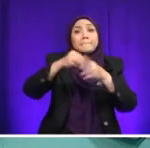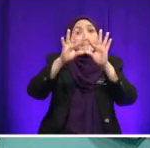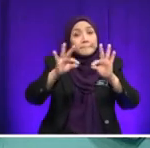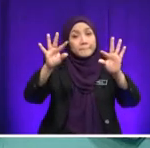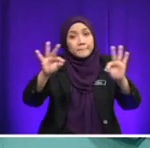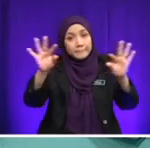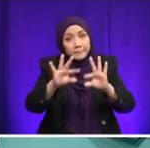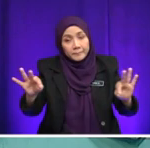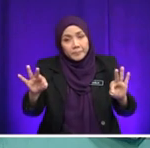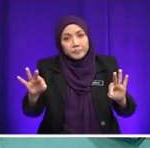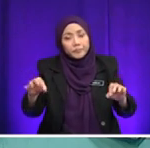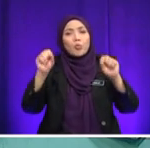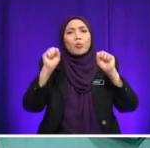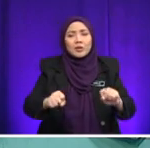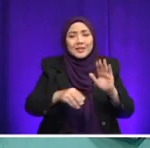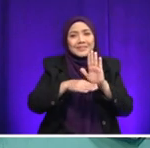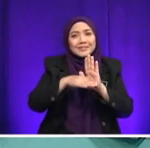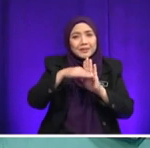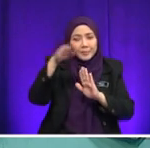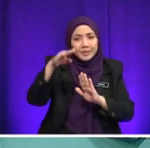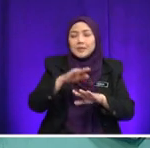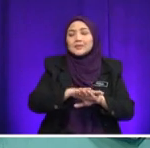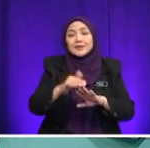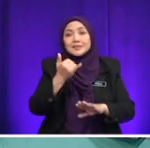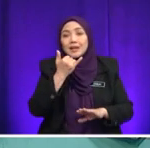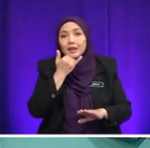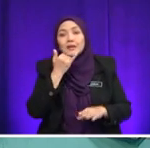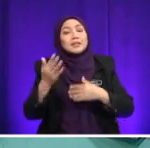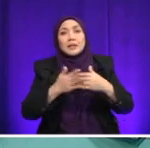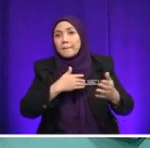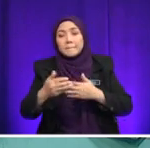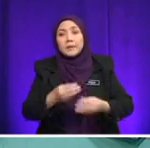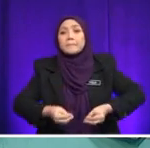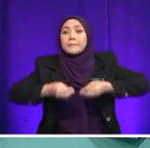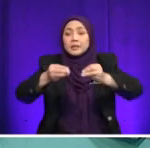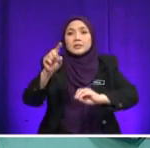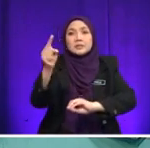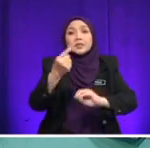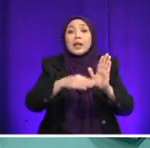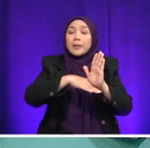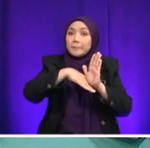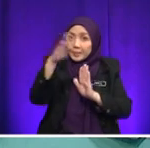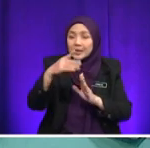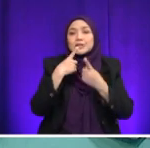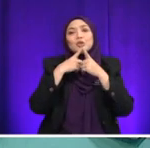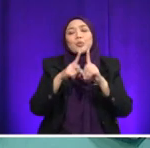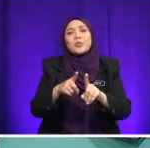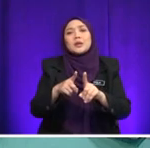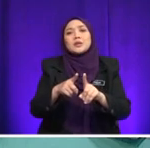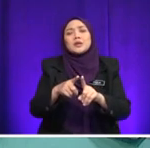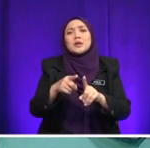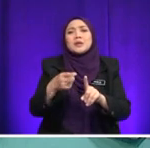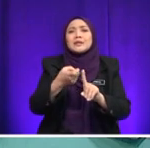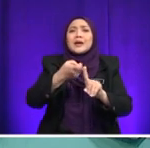diminta jadi tak salah hanya sebenarnya lebih baik gitu memberi jawabannya lebih berbanding daripada kita menjawab